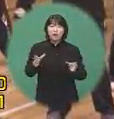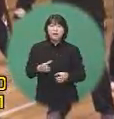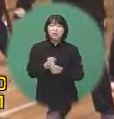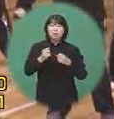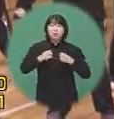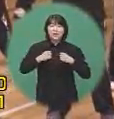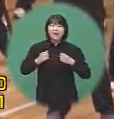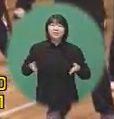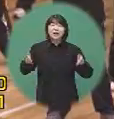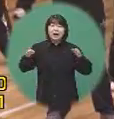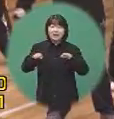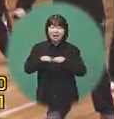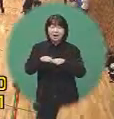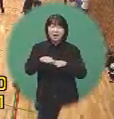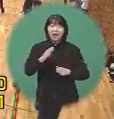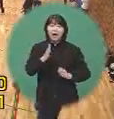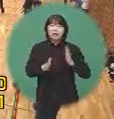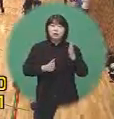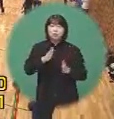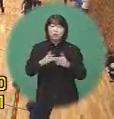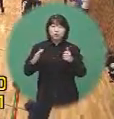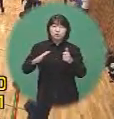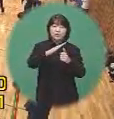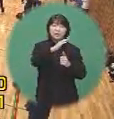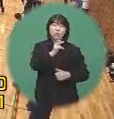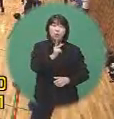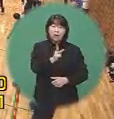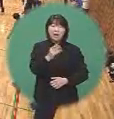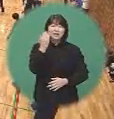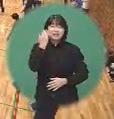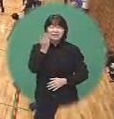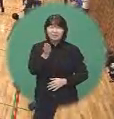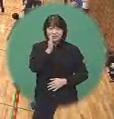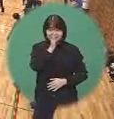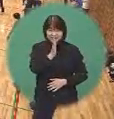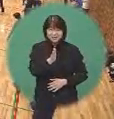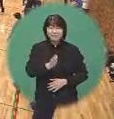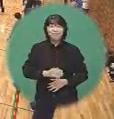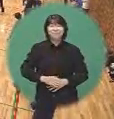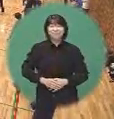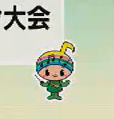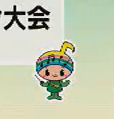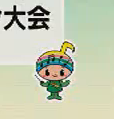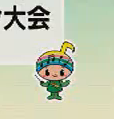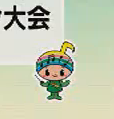育館かスポーツ振興課にお問い合わせください。